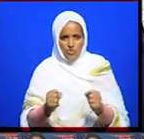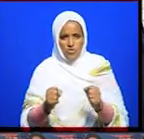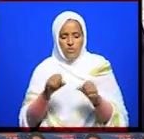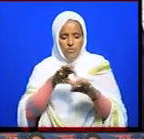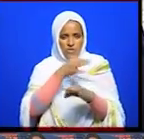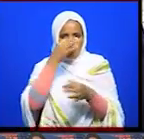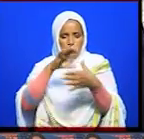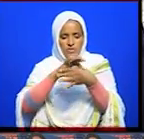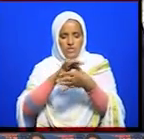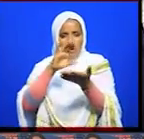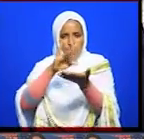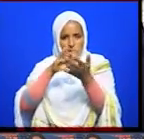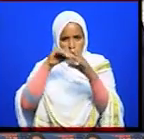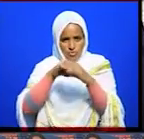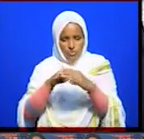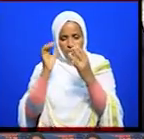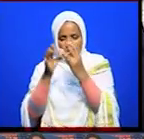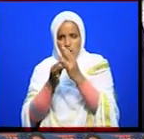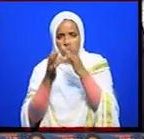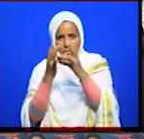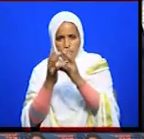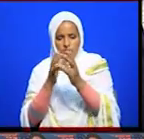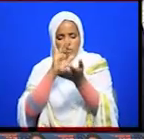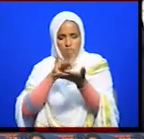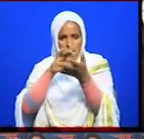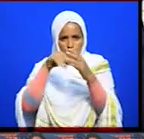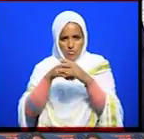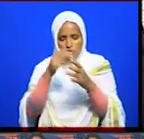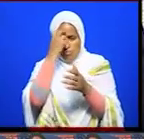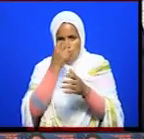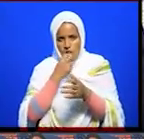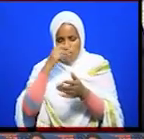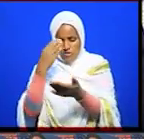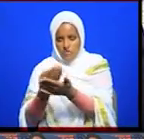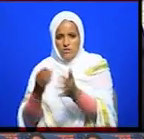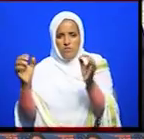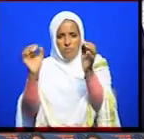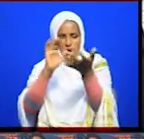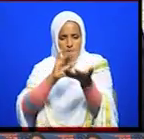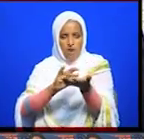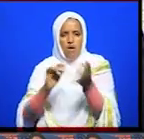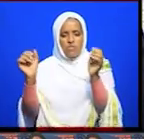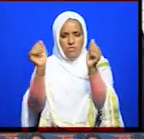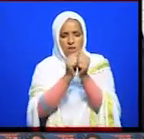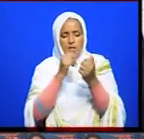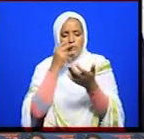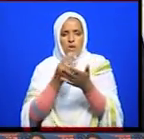መጀመሪያ በነፍስና በስጋ መካከል፣ በባልና በሚስት መካከል፣ በወላጅና በልጅ መካከል